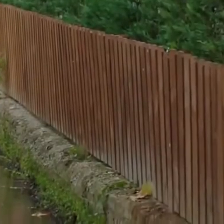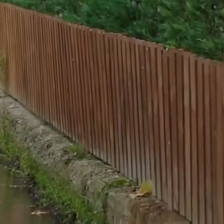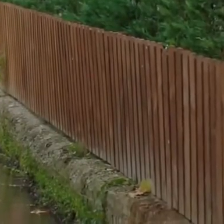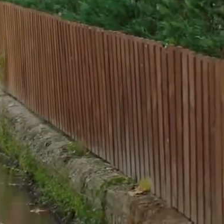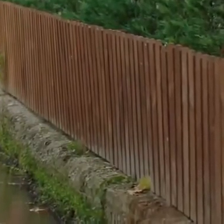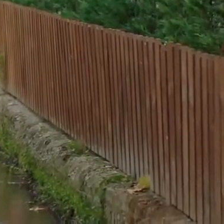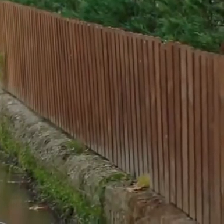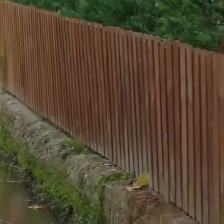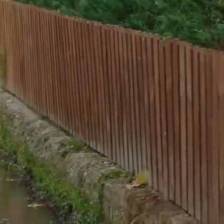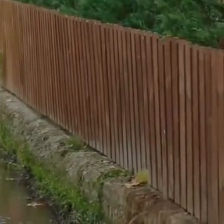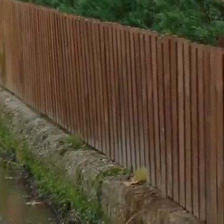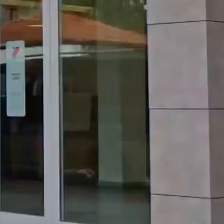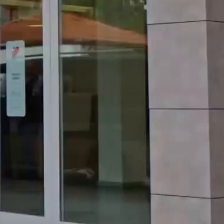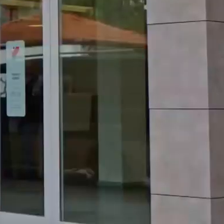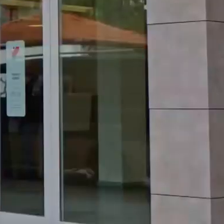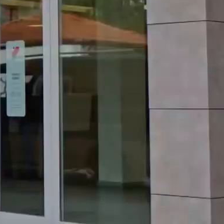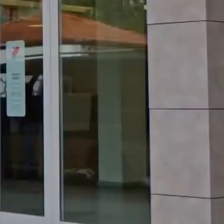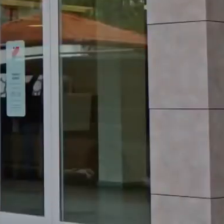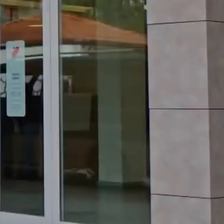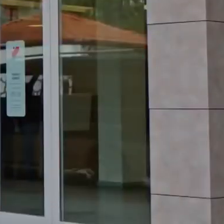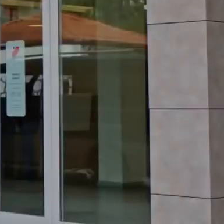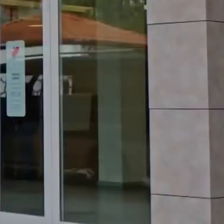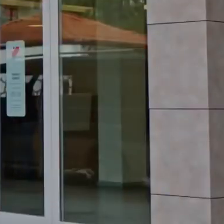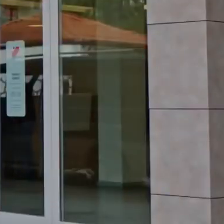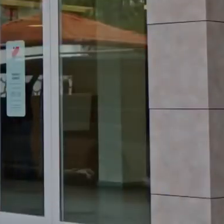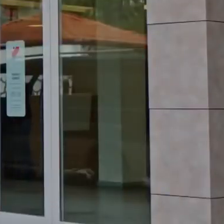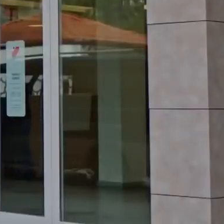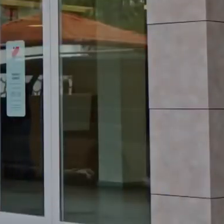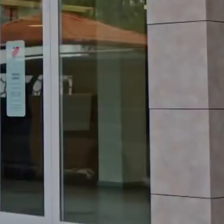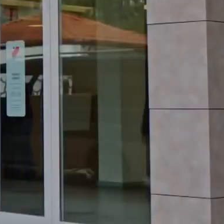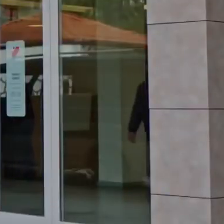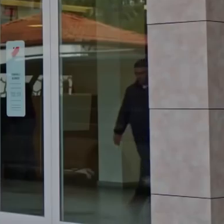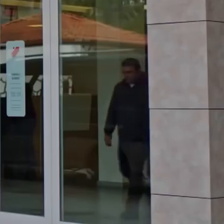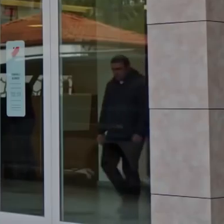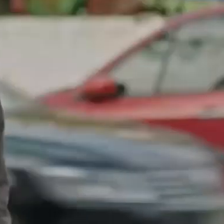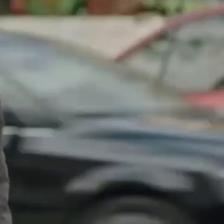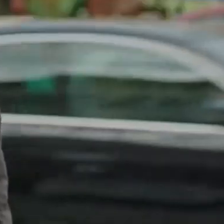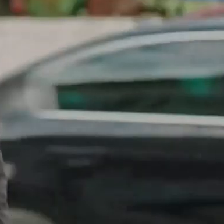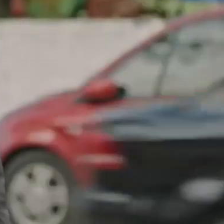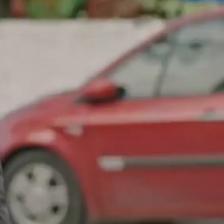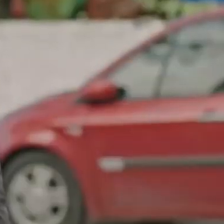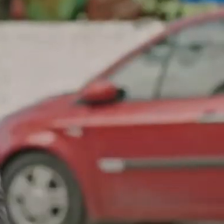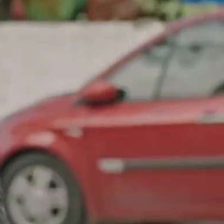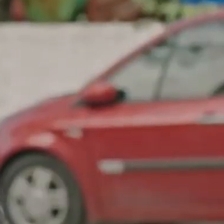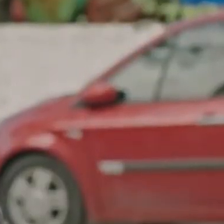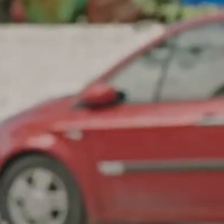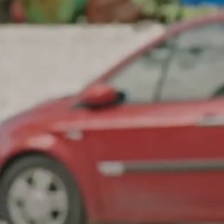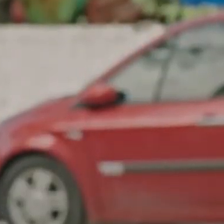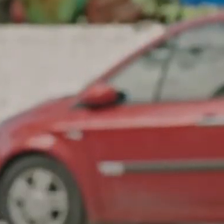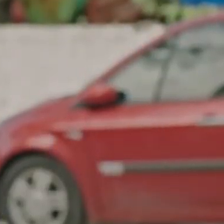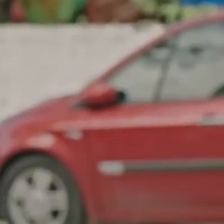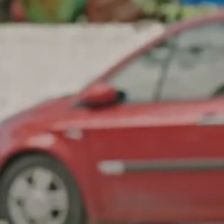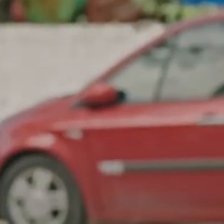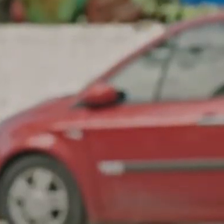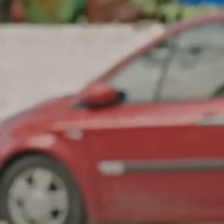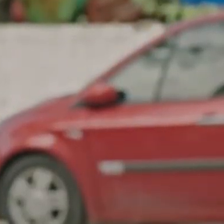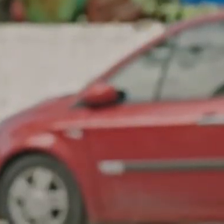gülümsedi. Köpek koşa koşa gidiyor. İbrahim bir bankanın önünde durdu. Derin bir nefes aldı, düşünüyor.